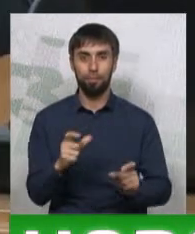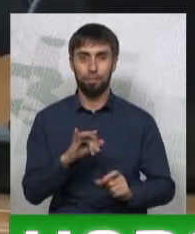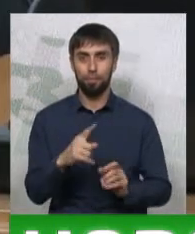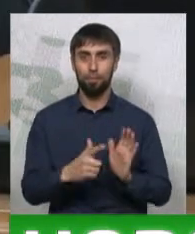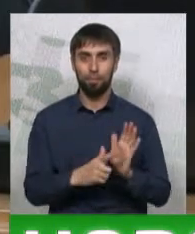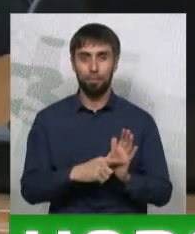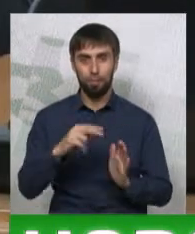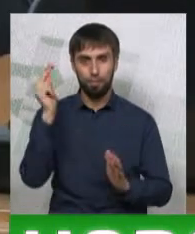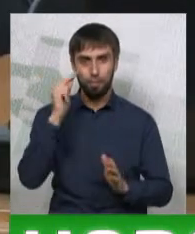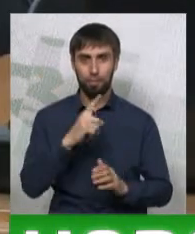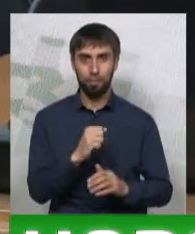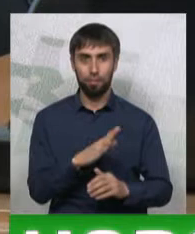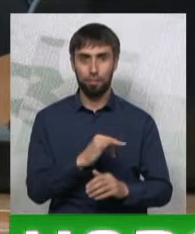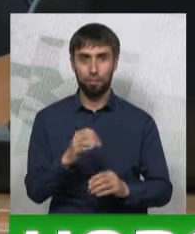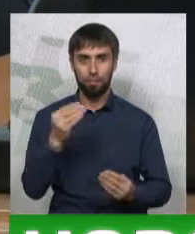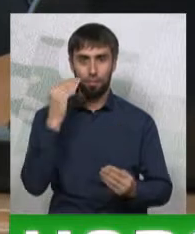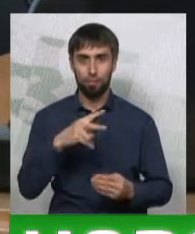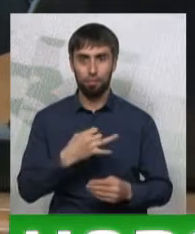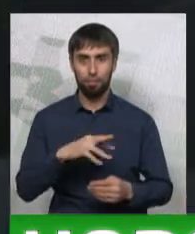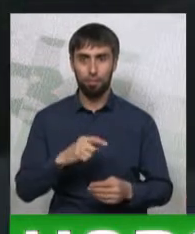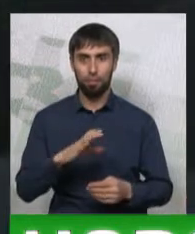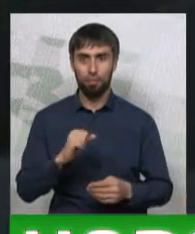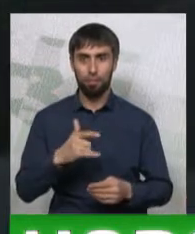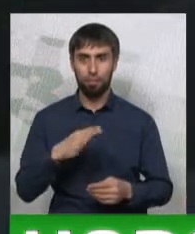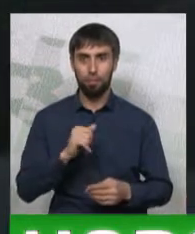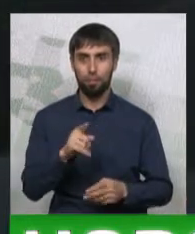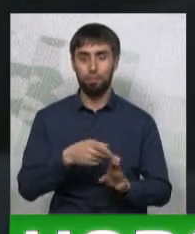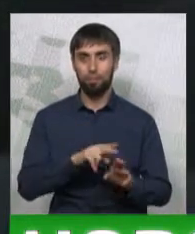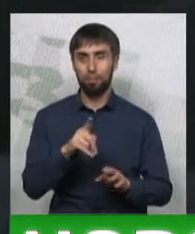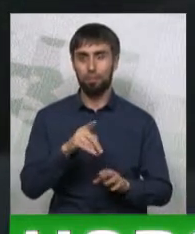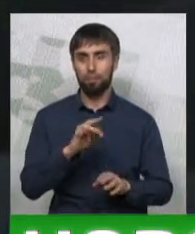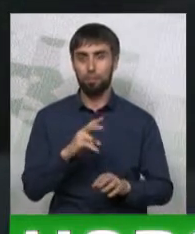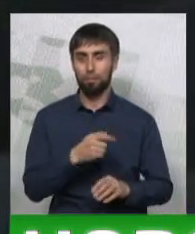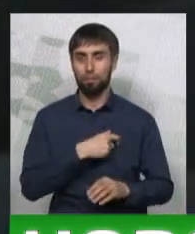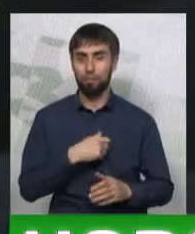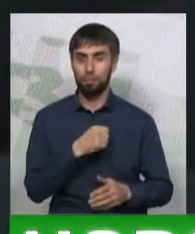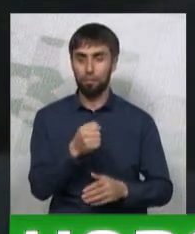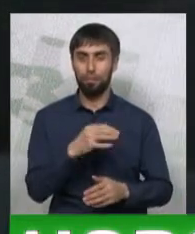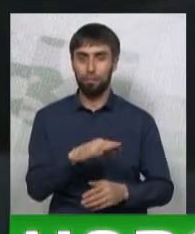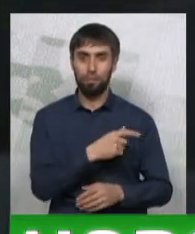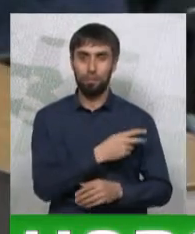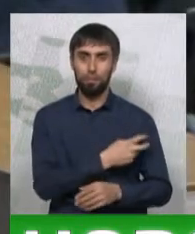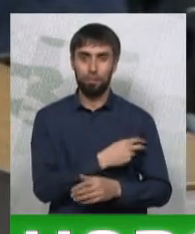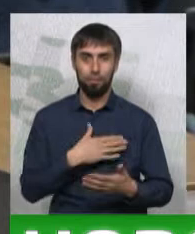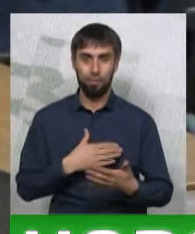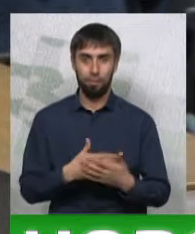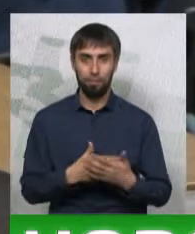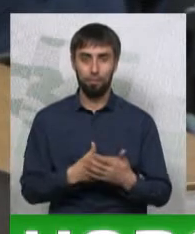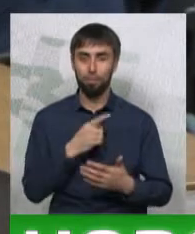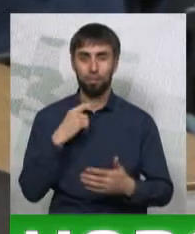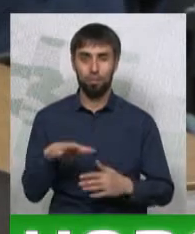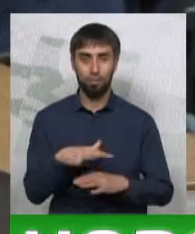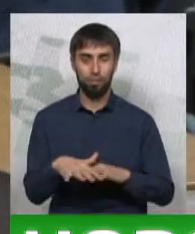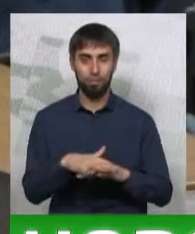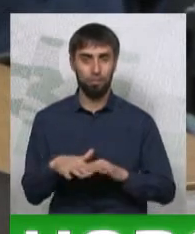7 учебных заведений. К примеру, Лейла Сагова делегирована в качестве депутата от волонтеров-медиков. Всероссийское общественное